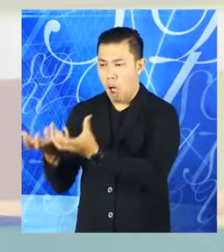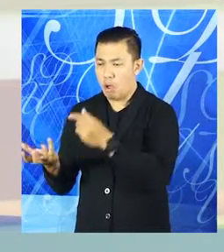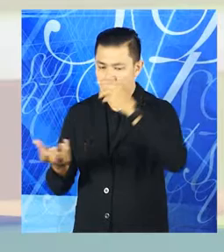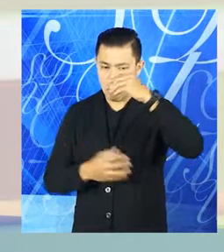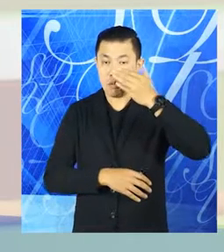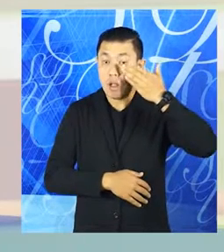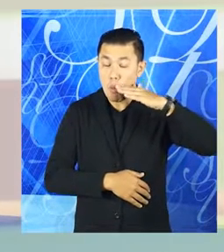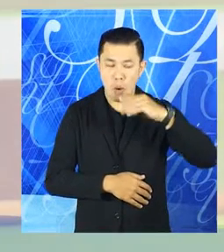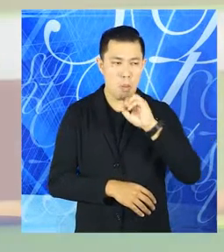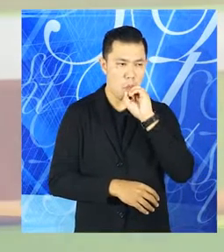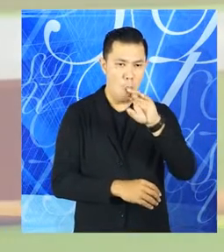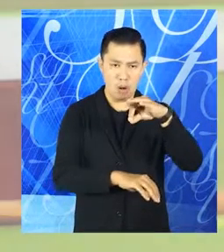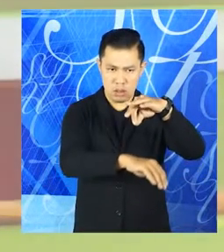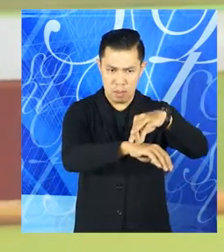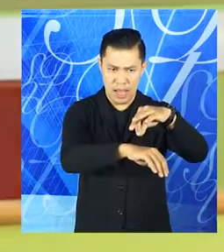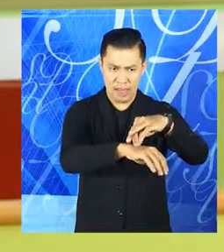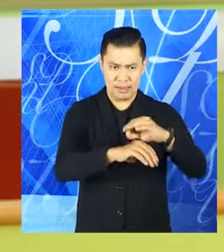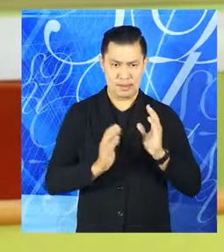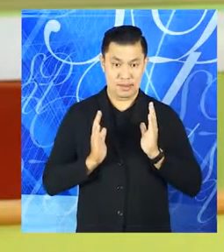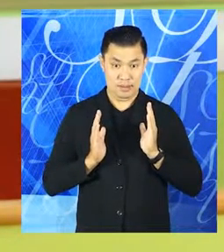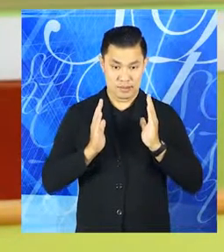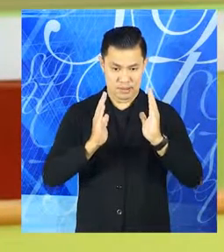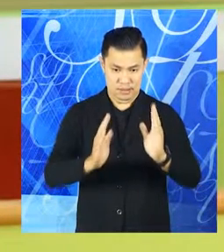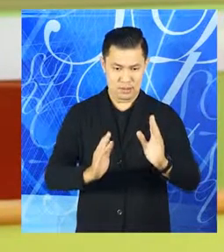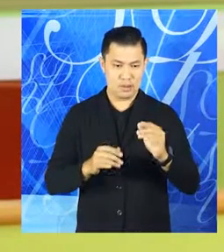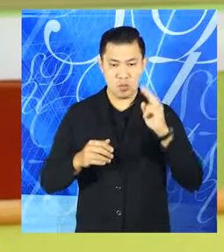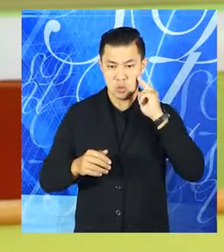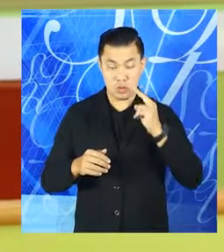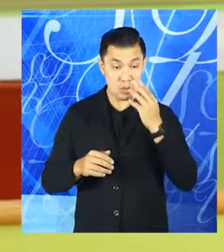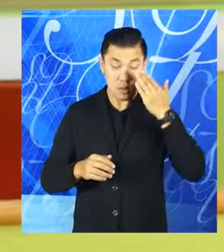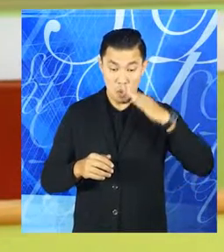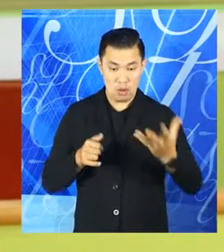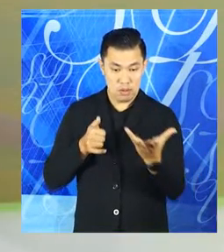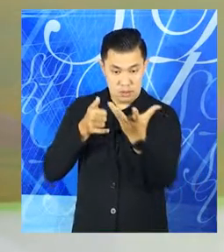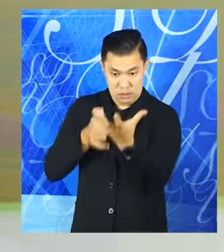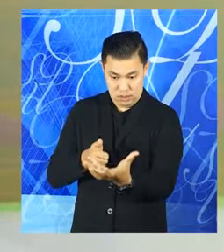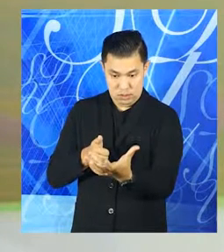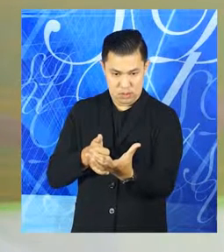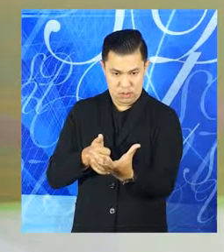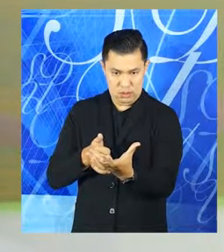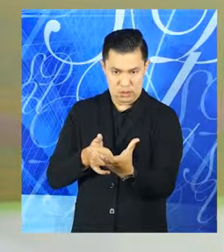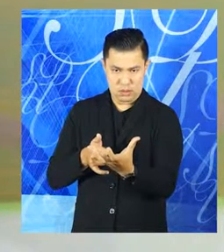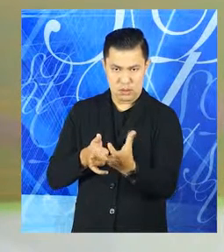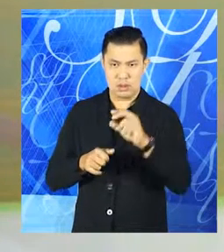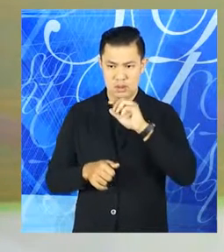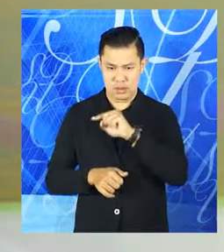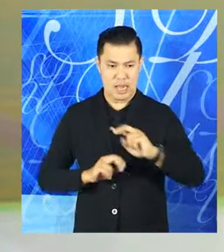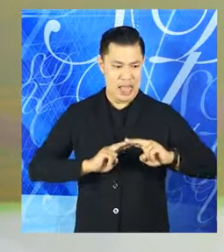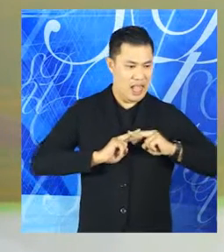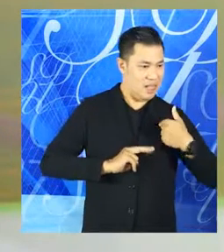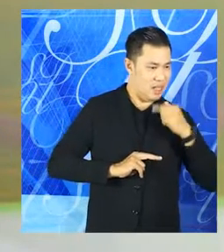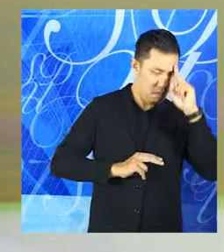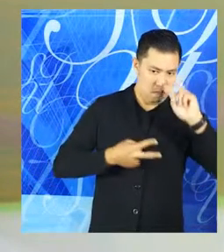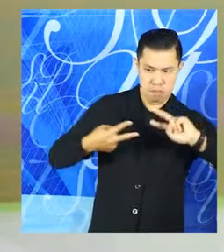น่งต้องบอกตำแหน่งที่คนตาบอดนั่งไม่บอกตำแหน่งของผู้ช่วยเ